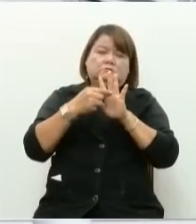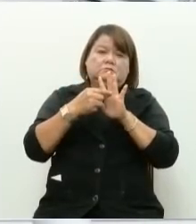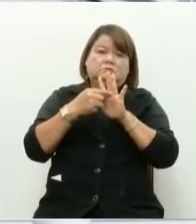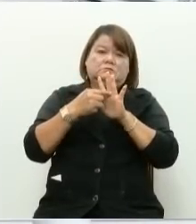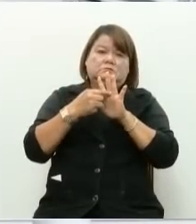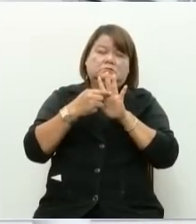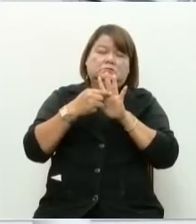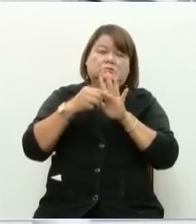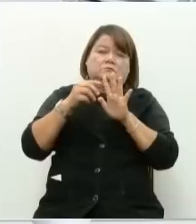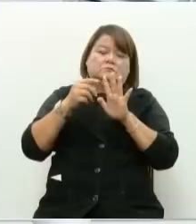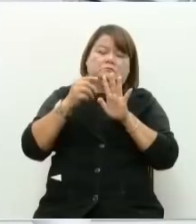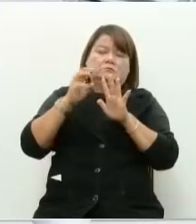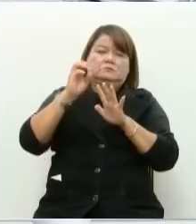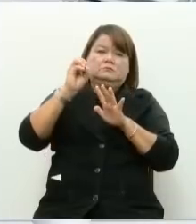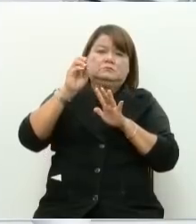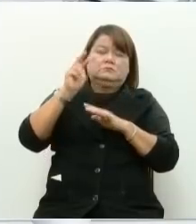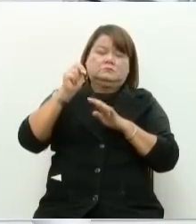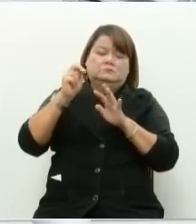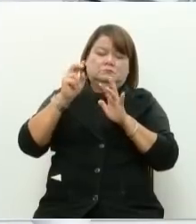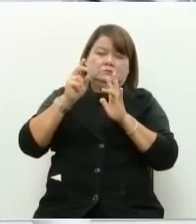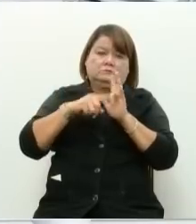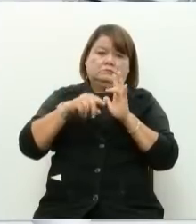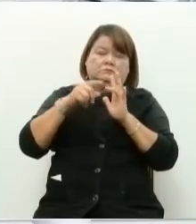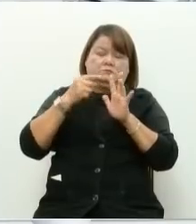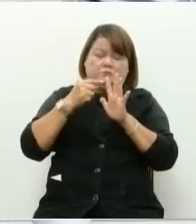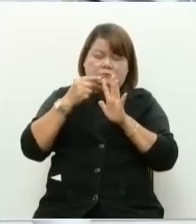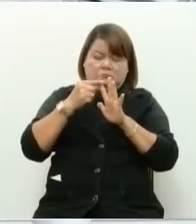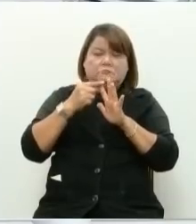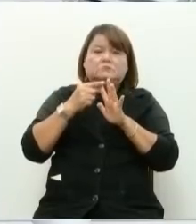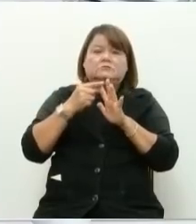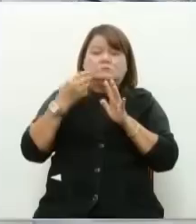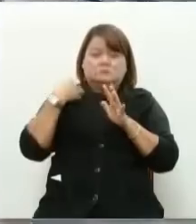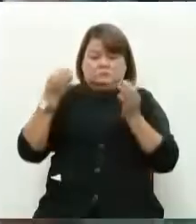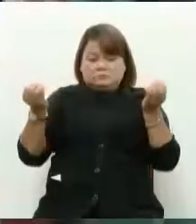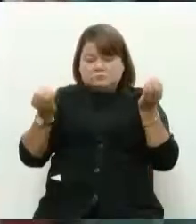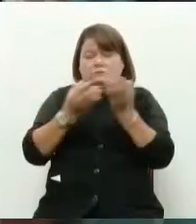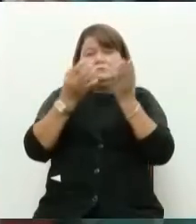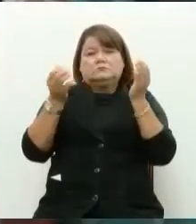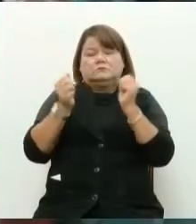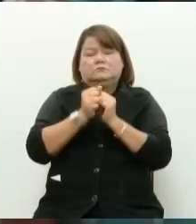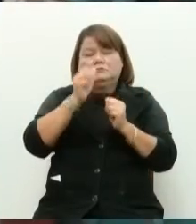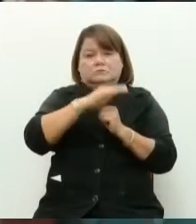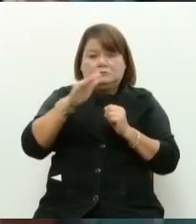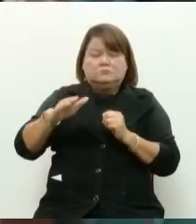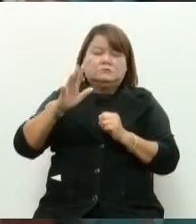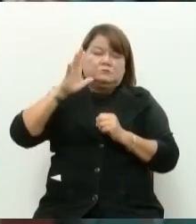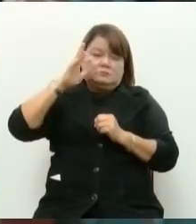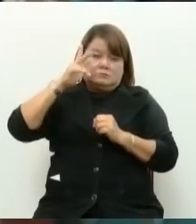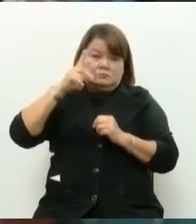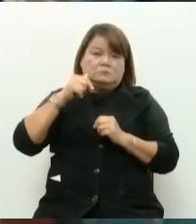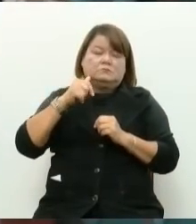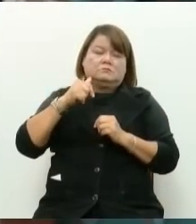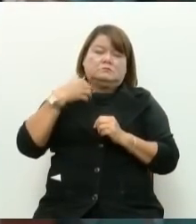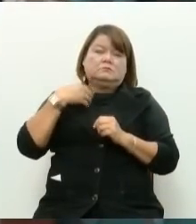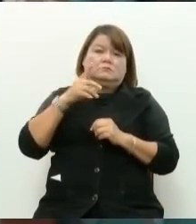โรงงานระเบิดก็ส่งผลกระทบต่อน นักเรียนต่อพ่อแม่ผู้ปกครองได้รับ